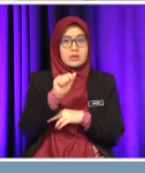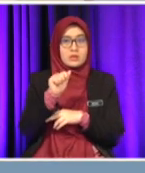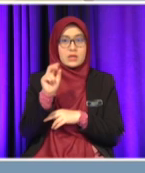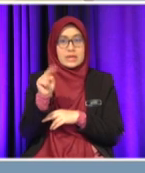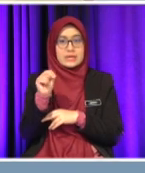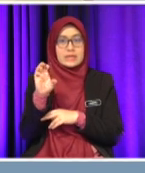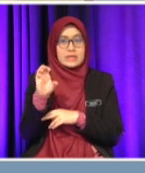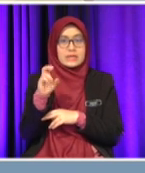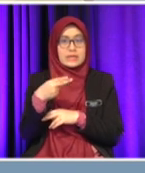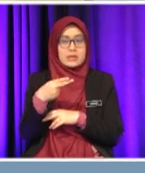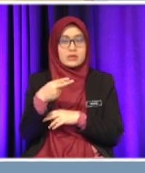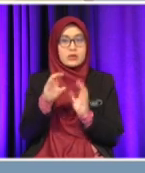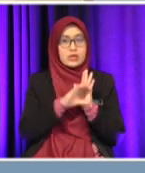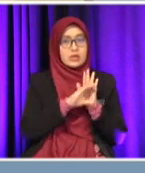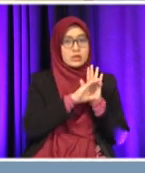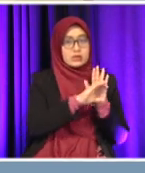contohnya